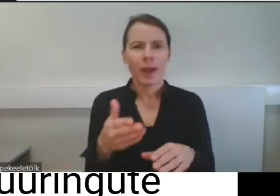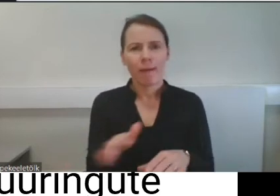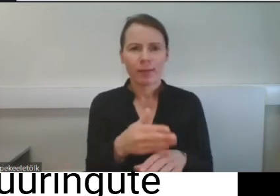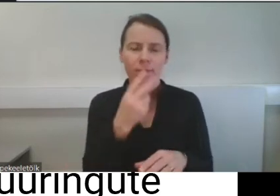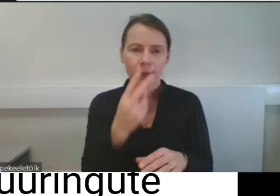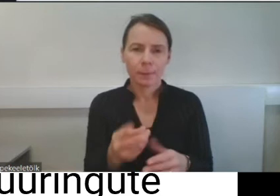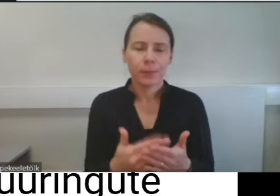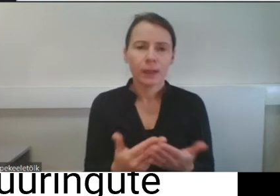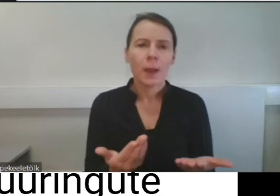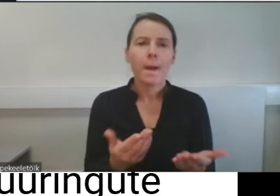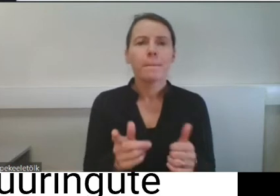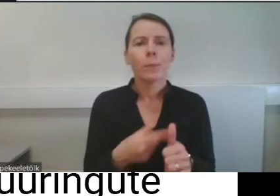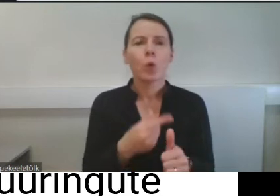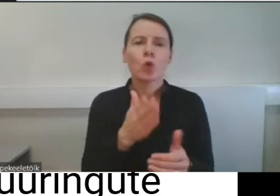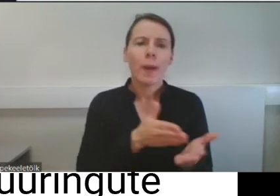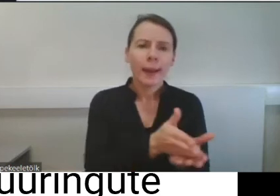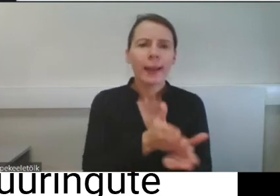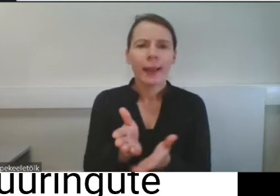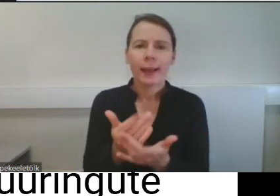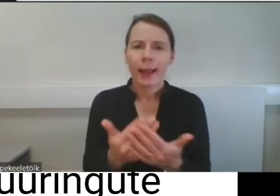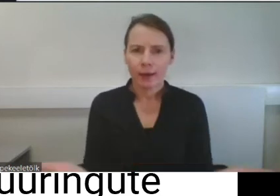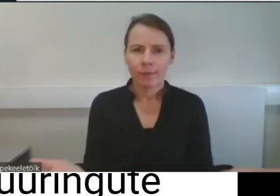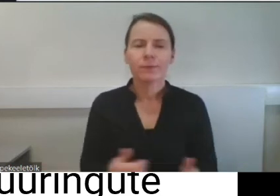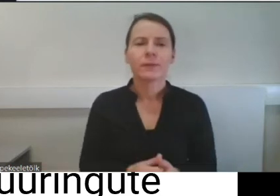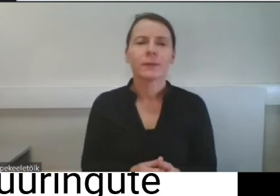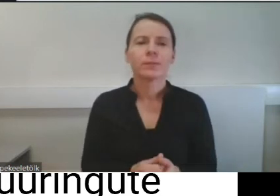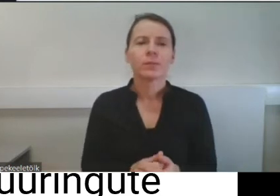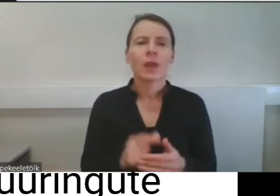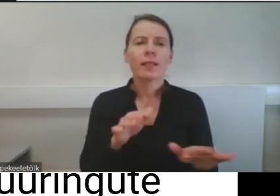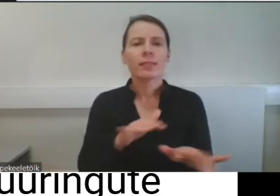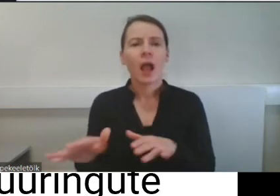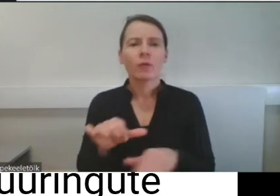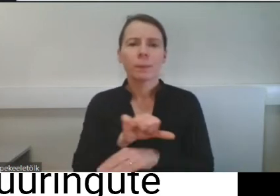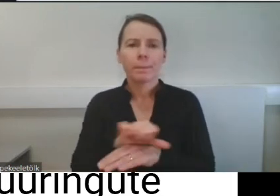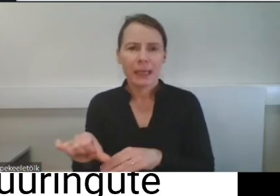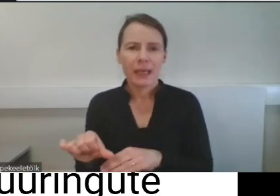seotud ametliku puude ja töövõime ka või vähenenud töövõime andmetega.